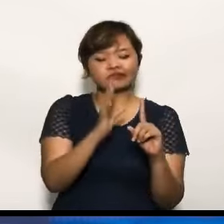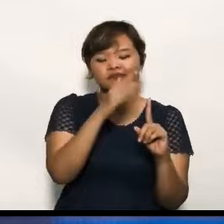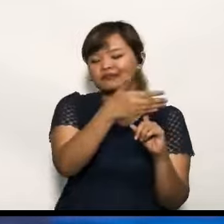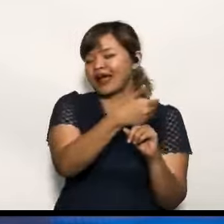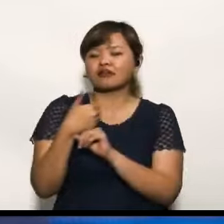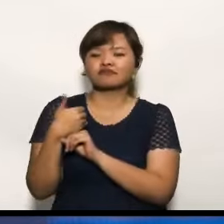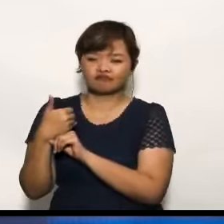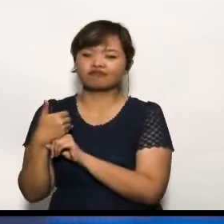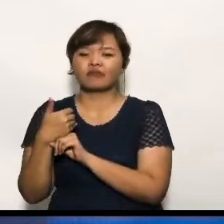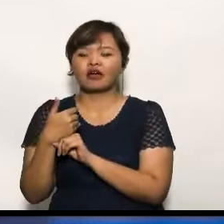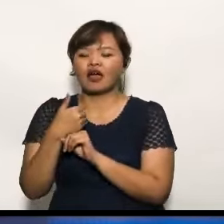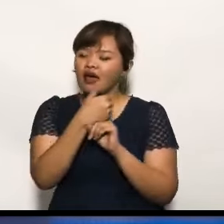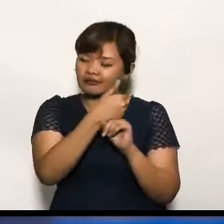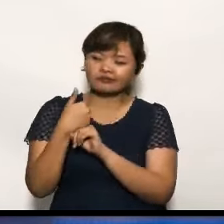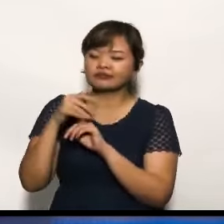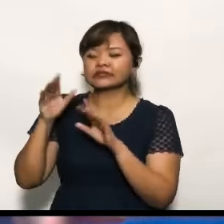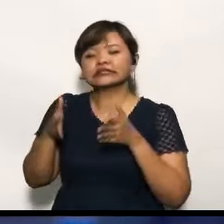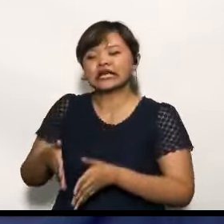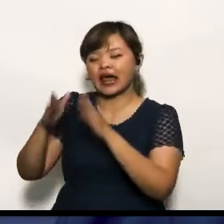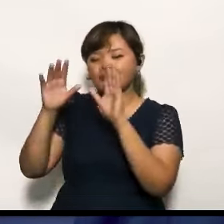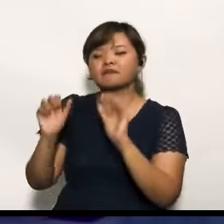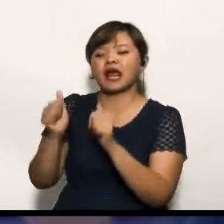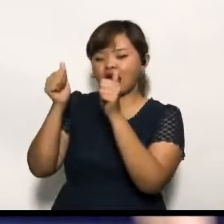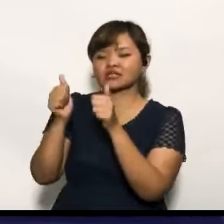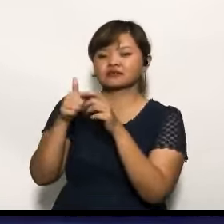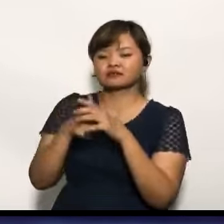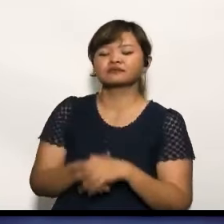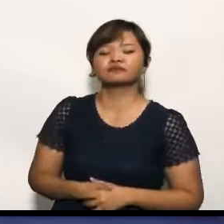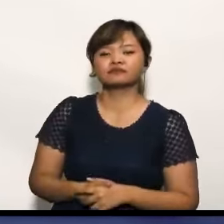roh lemah lembut. Why? Kenapa?